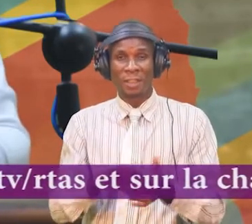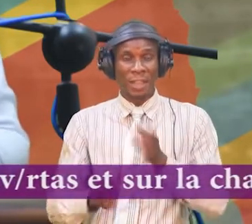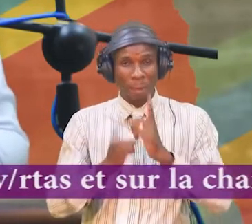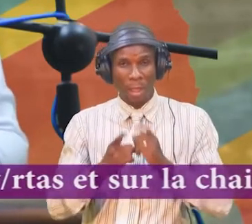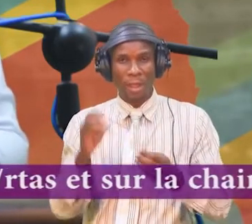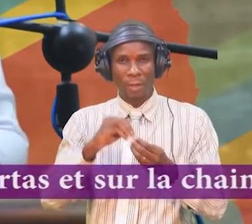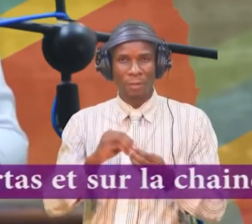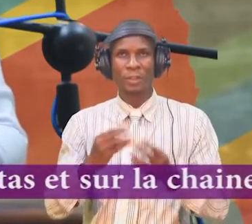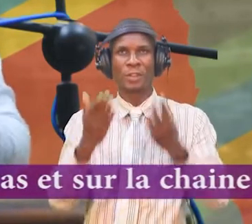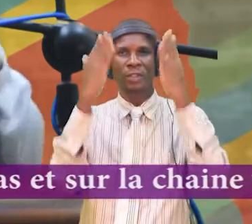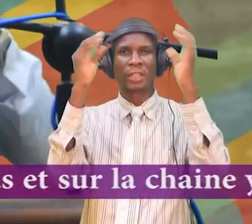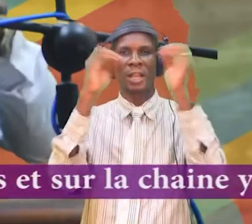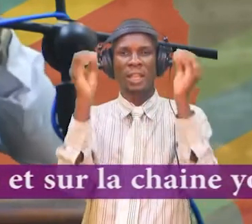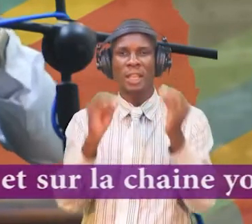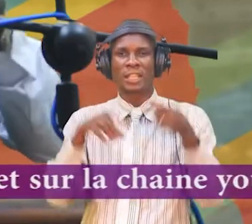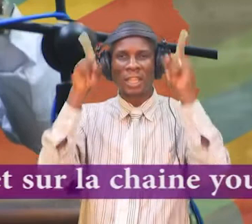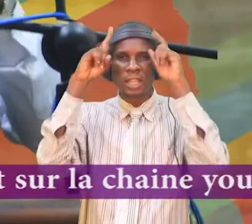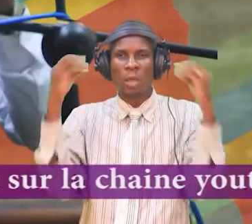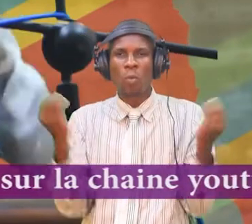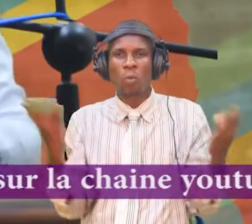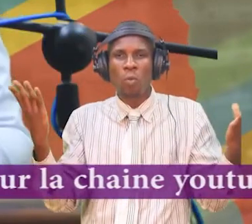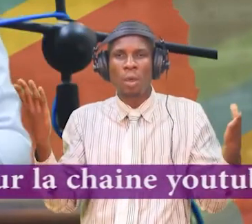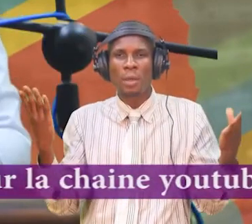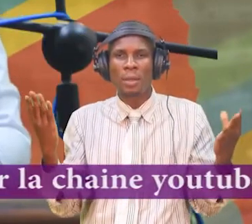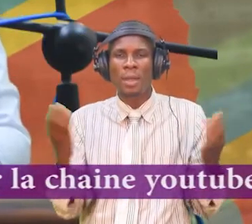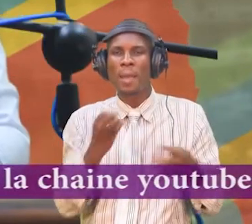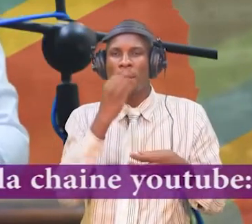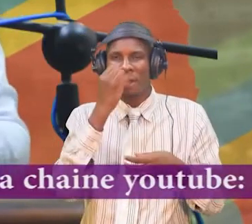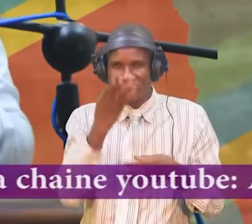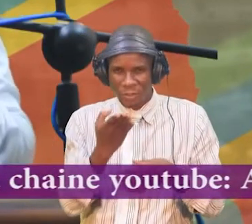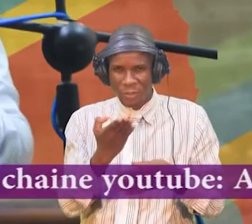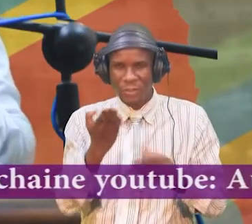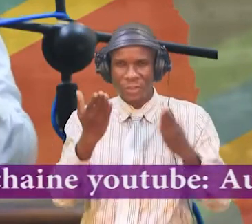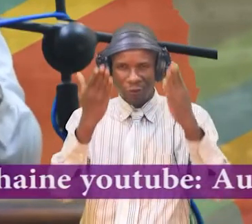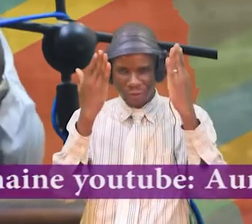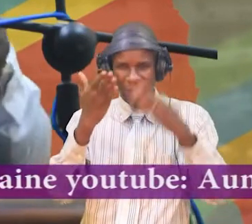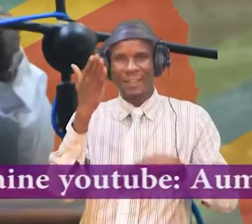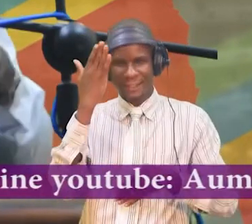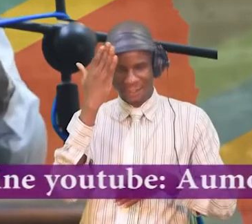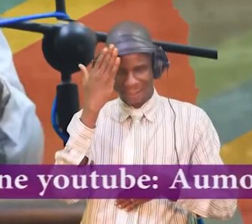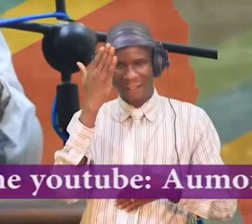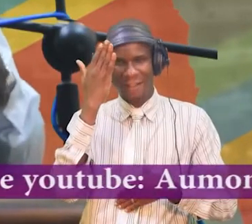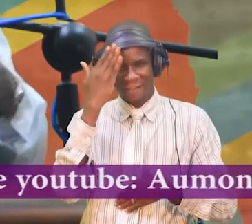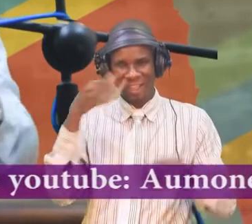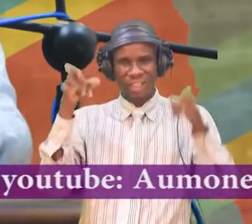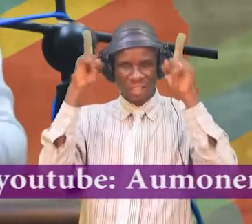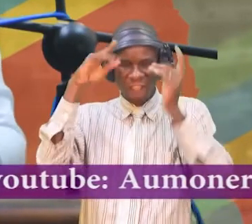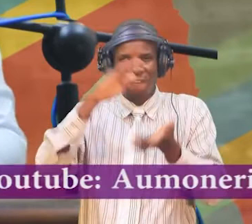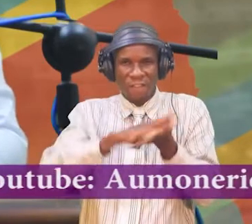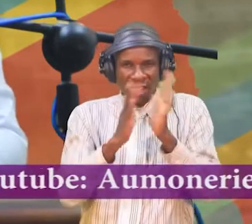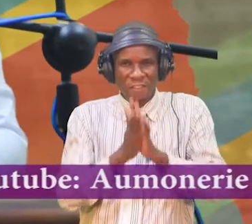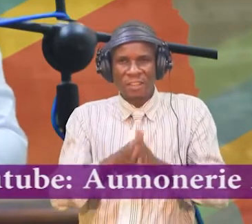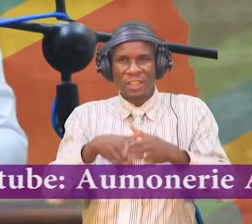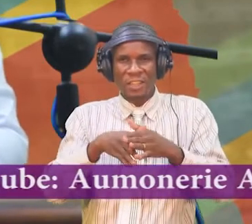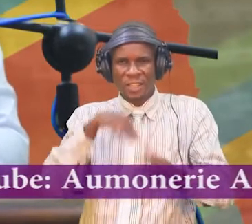Bonanini Nzambe akelaki Lucifer. Nzokande na boyebi na ya manso. Ayeba